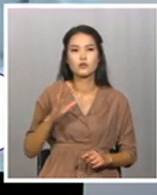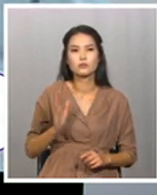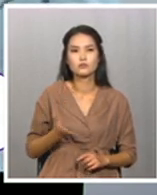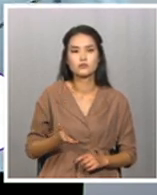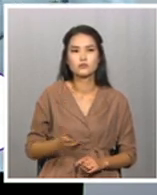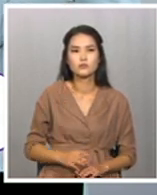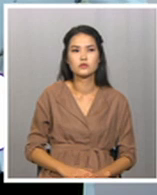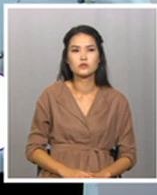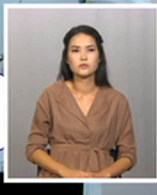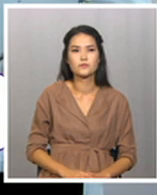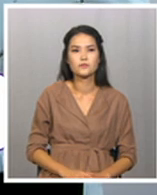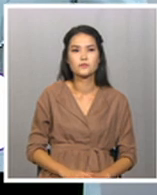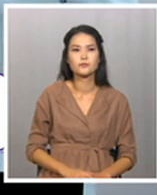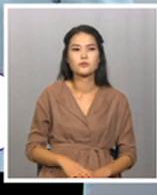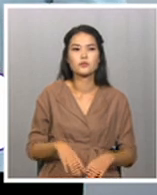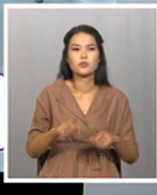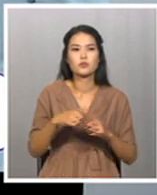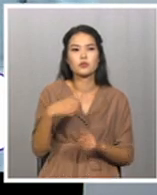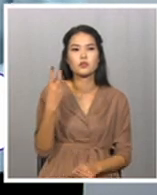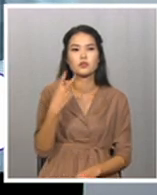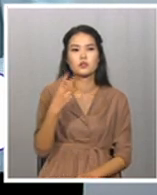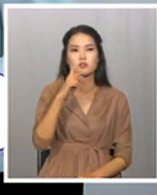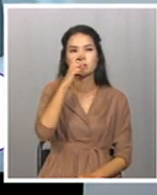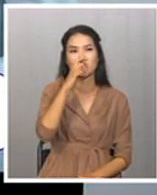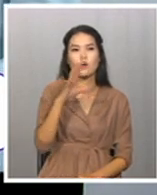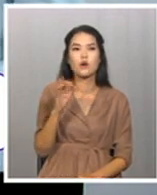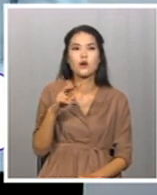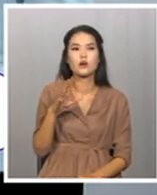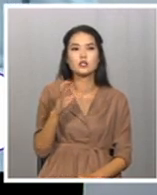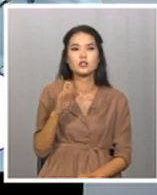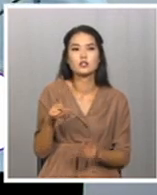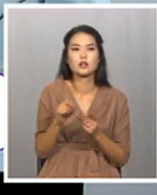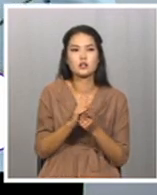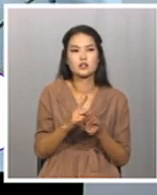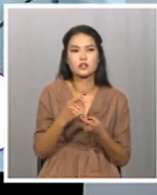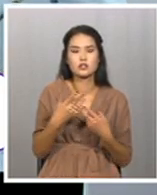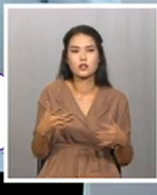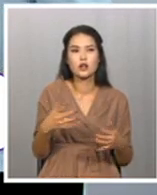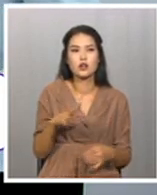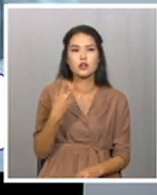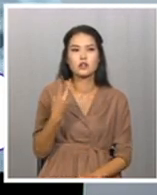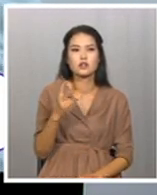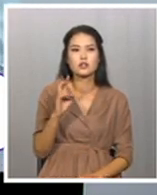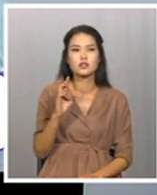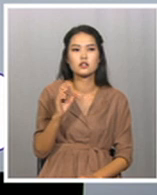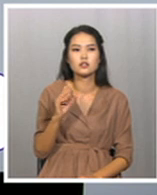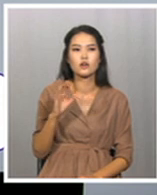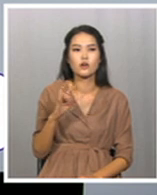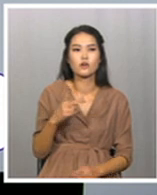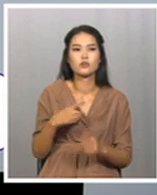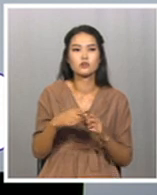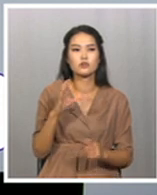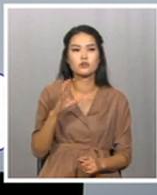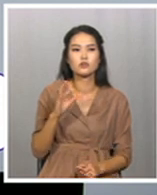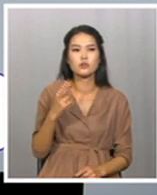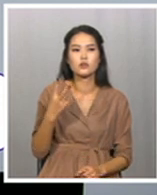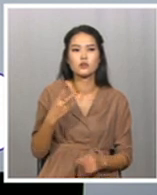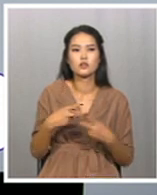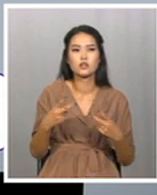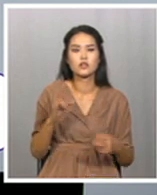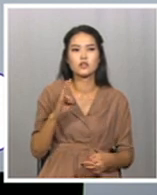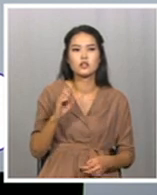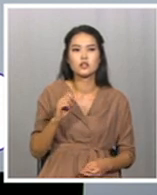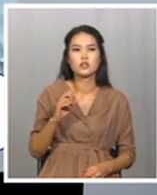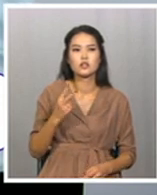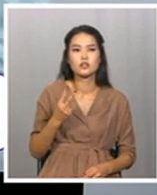су түзіледі. Сонымен қатар қышқылдық оксидтермен әрекеттеседі. Қышқылдық оксидтермен әрекеттесу нәтижесінде тұз